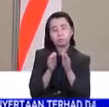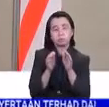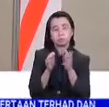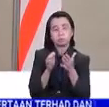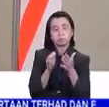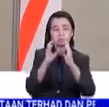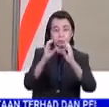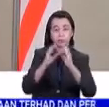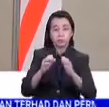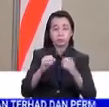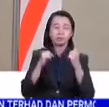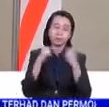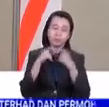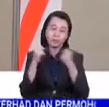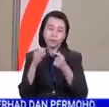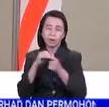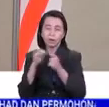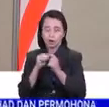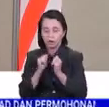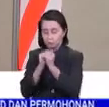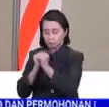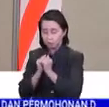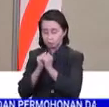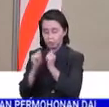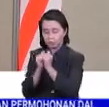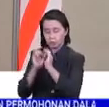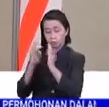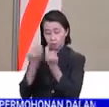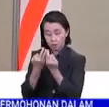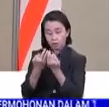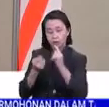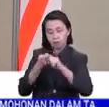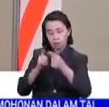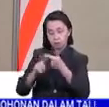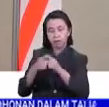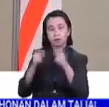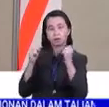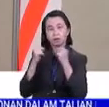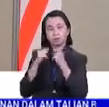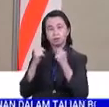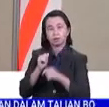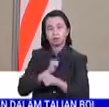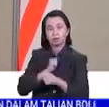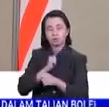secara private ataupun bersama dengan keluarga dan rakan-rakan, private event